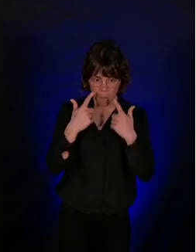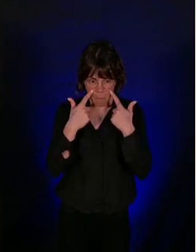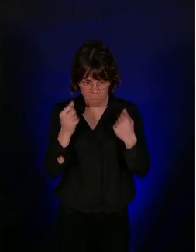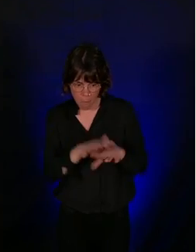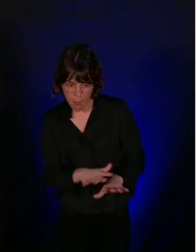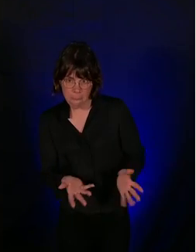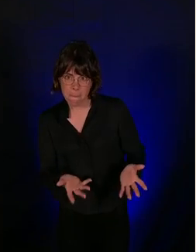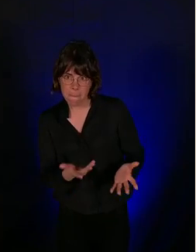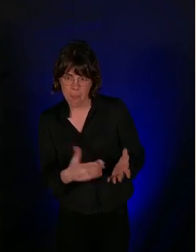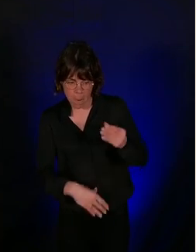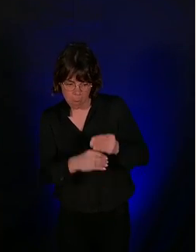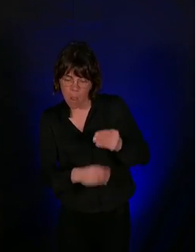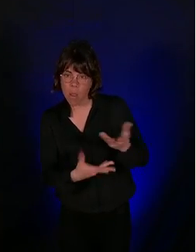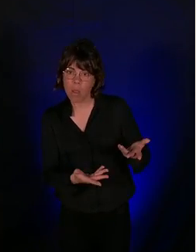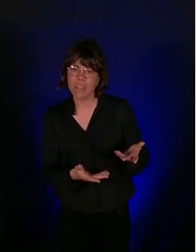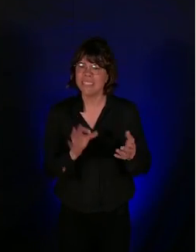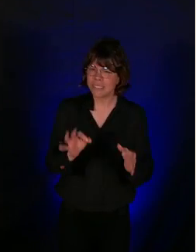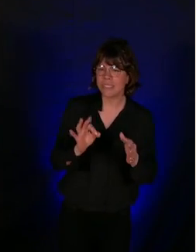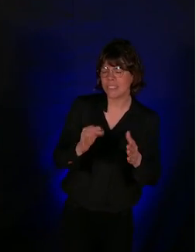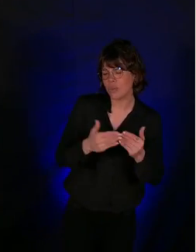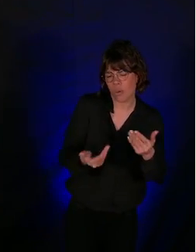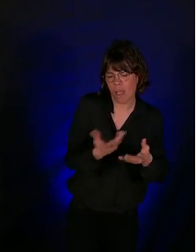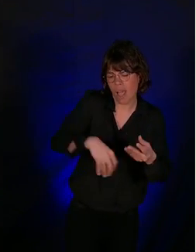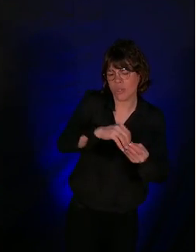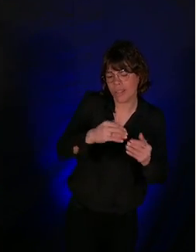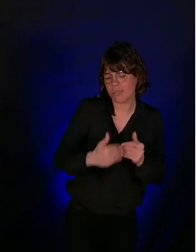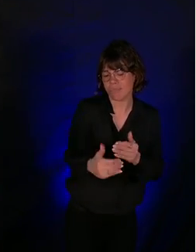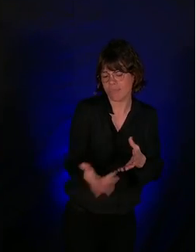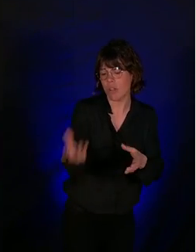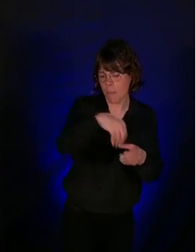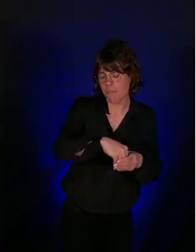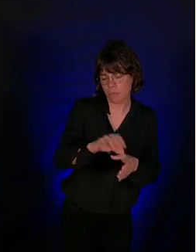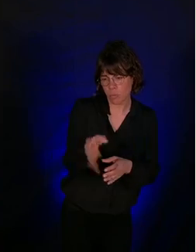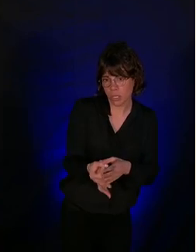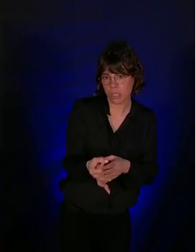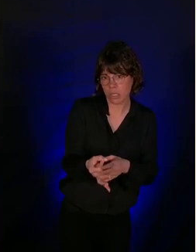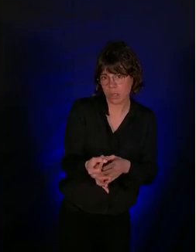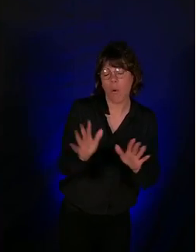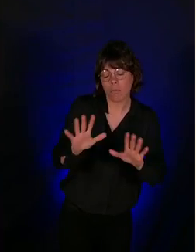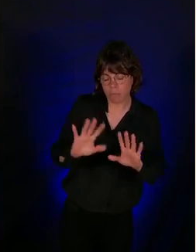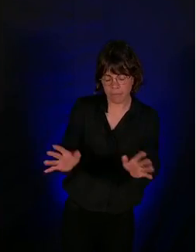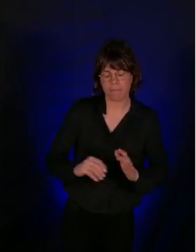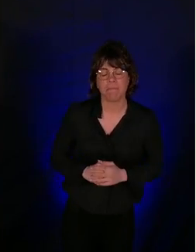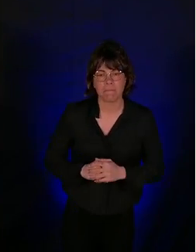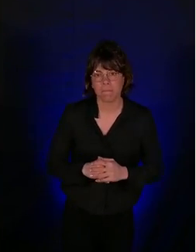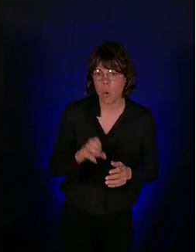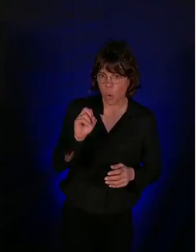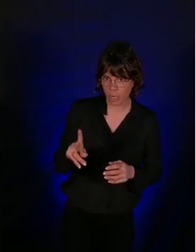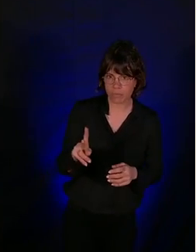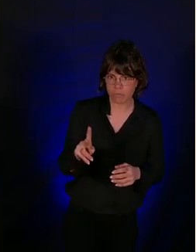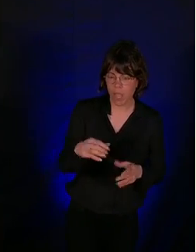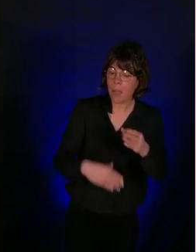le dans les AM mais ça va l'être parce que le temps que ça soit réintégré ainsi de suite et vous l'avez non non ça été intégré mais bon vas-y donc amendement